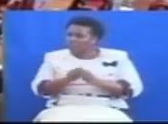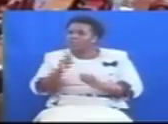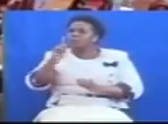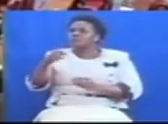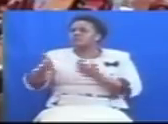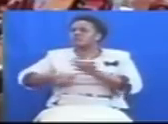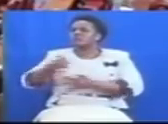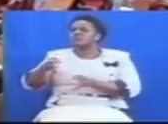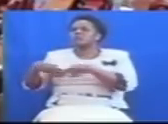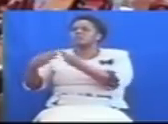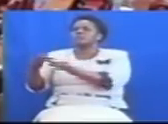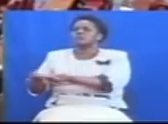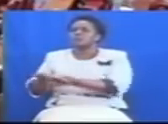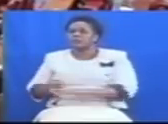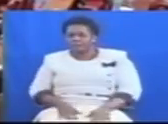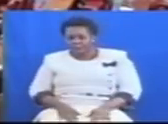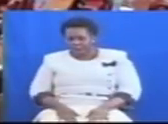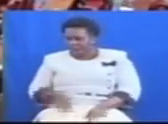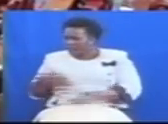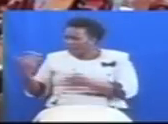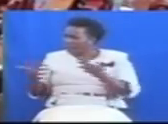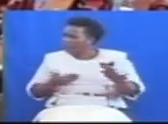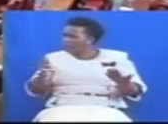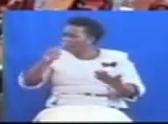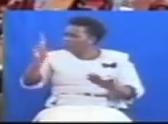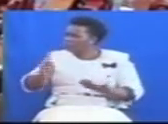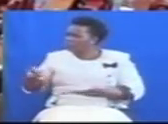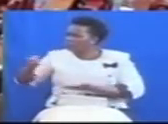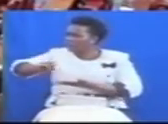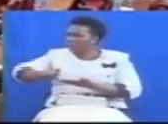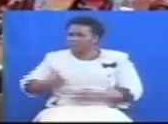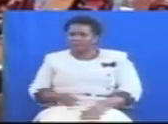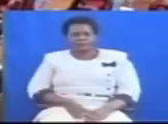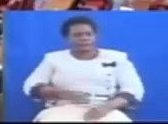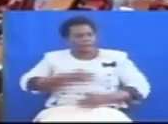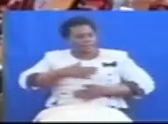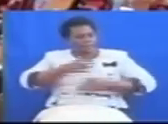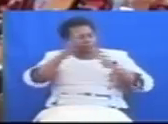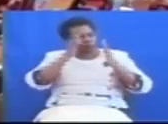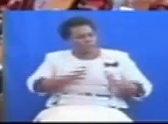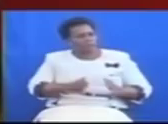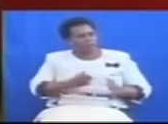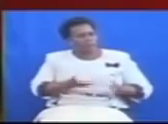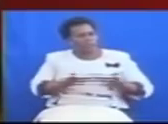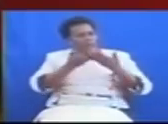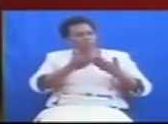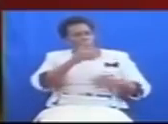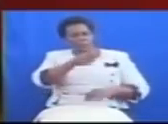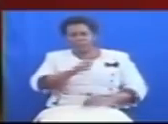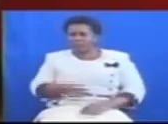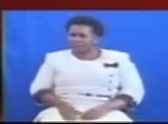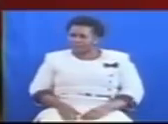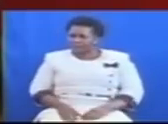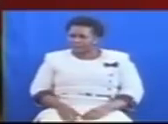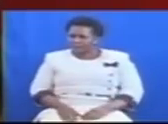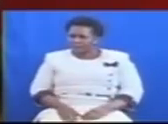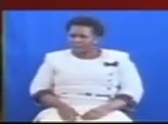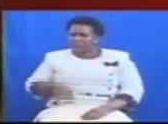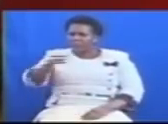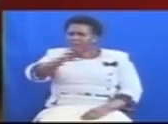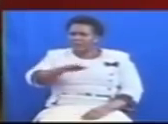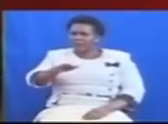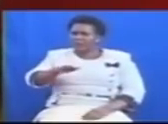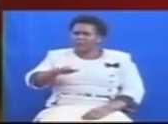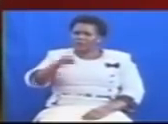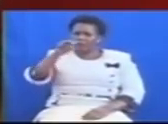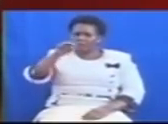Mheshimiwa Abdalla Blembo, swali la nyongeza. Asante sana Mheshimiwa Naibu Spika. Tarafa za Roimbo, Suba na Nyancha ni